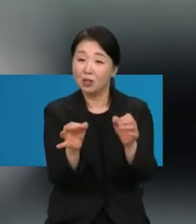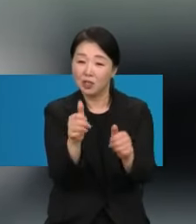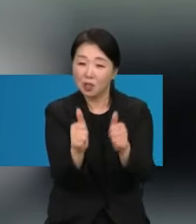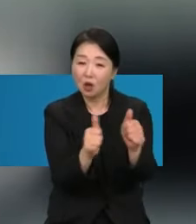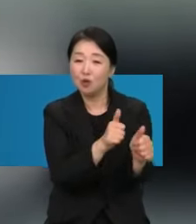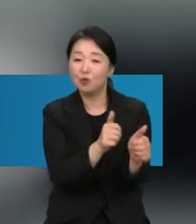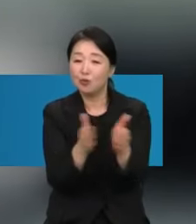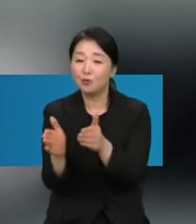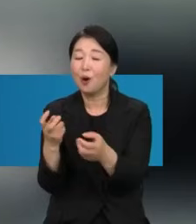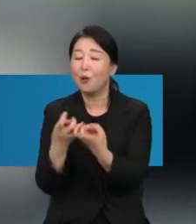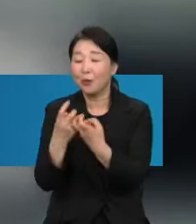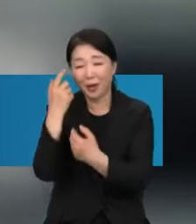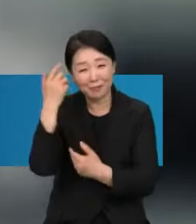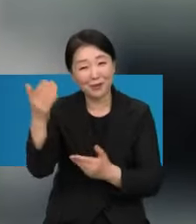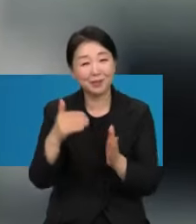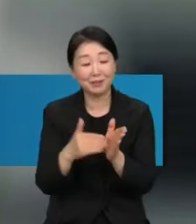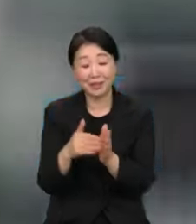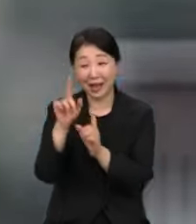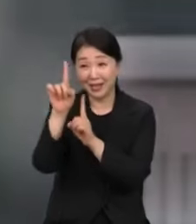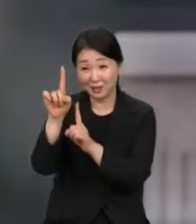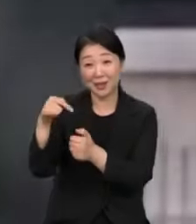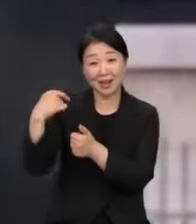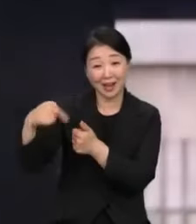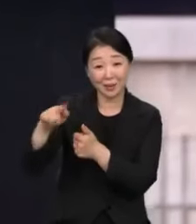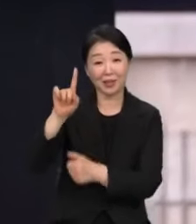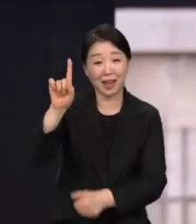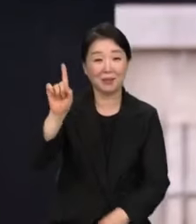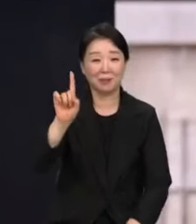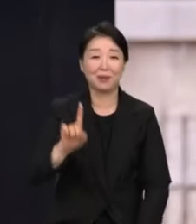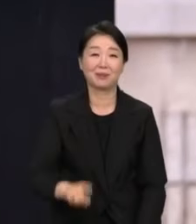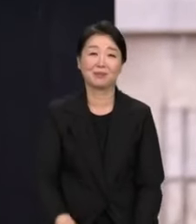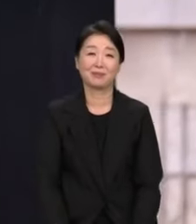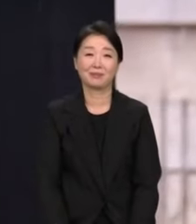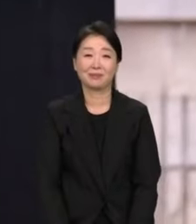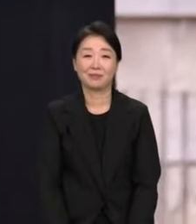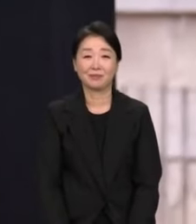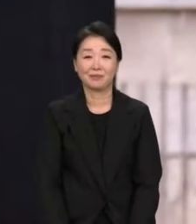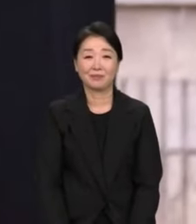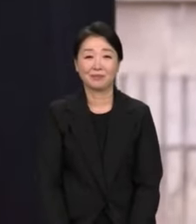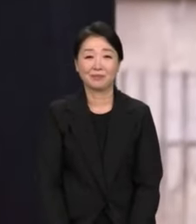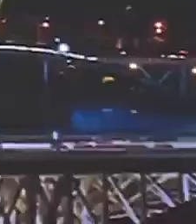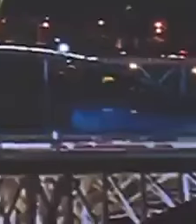준비하는지 물었다고 하네요. 이치로가 가르쳐준 한수는 뭐였을까요?